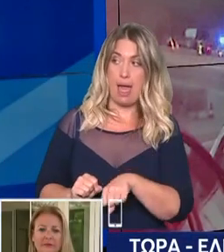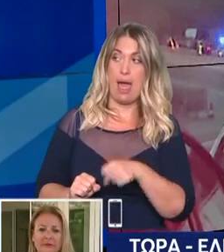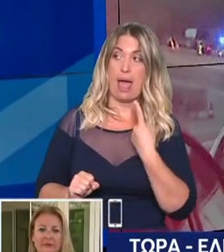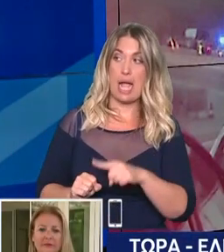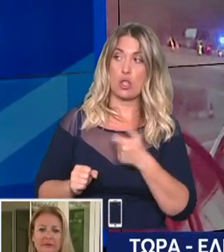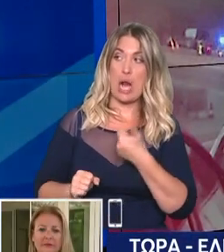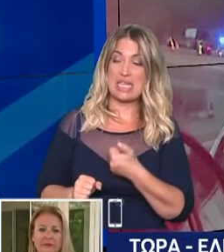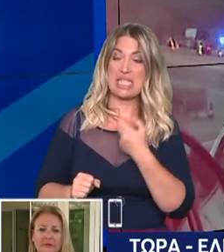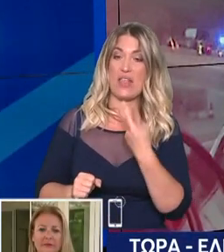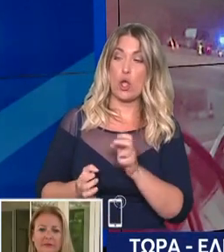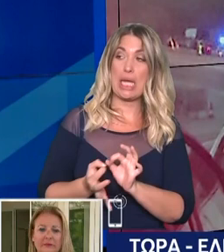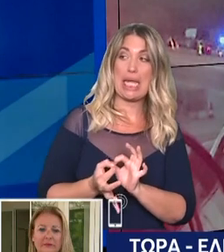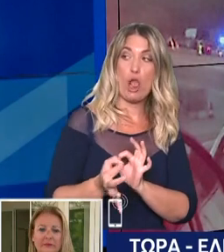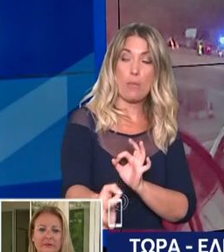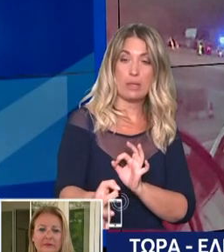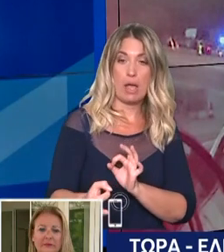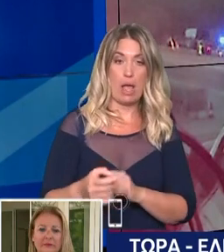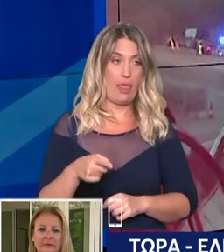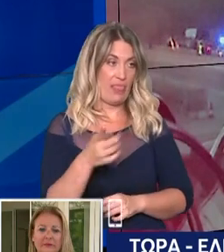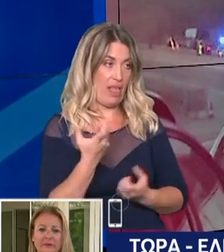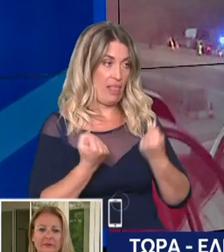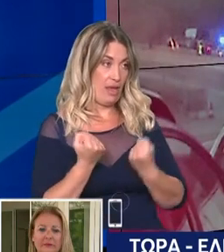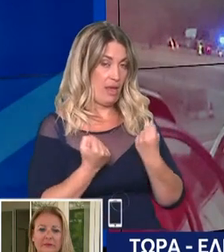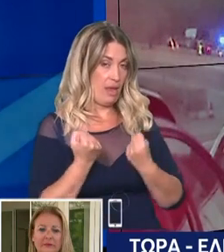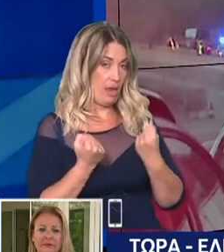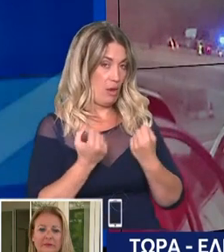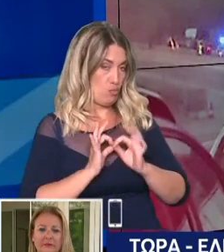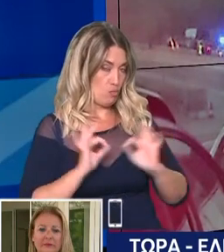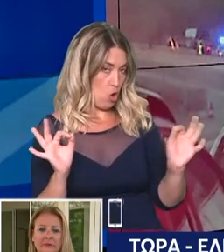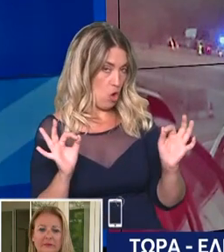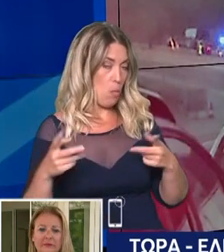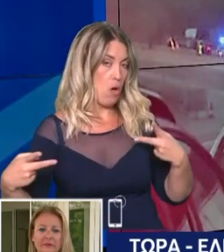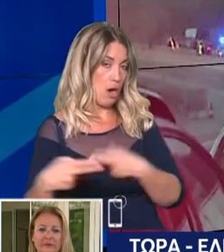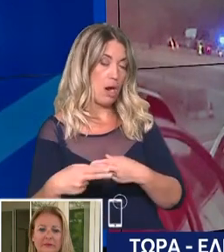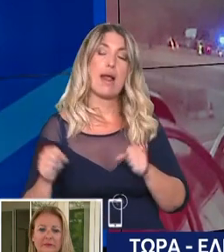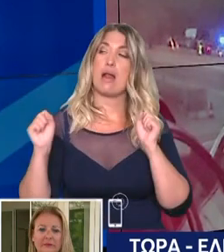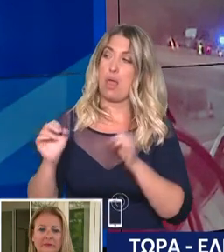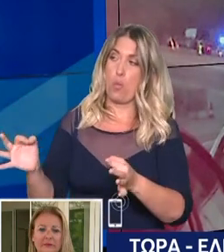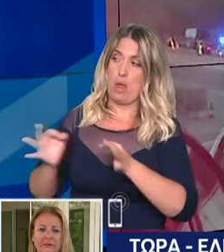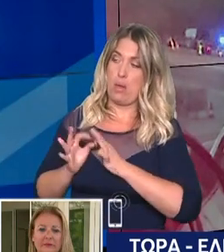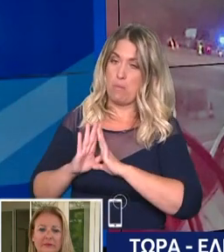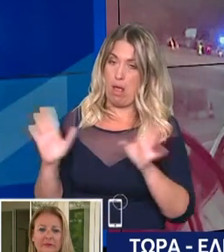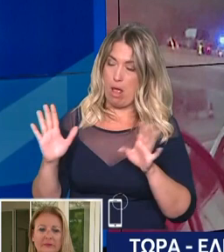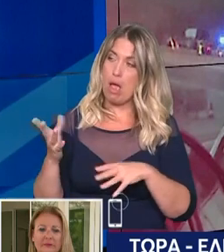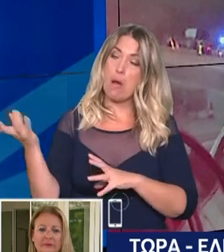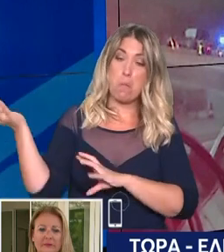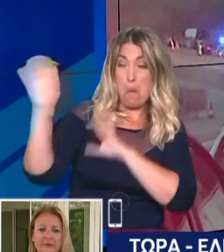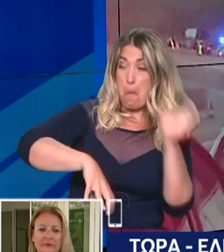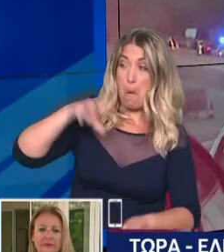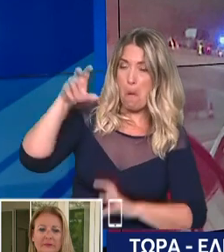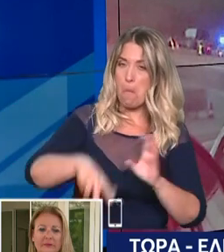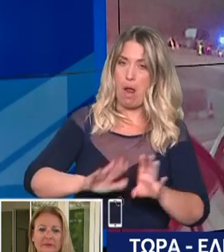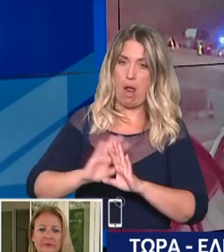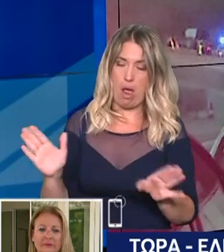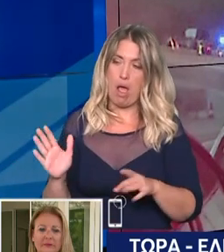Και δεν είναι εγκλωβισμένη η οδηγία, αλλά έχει κλείσει ο δρόμος. Οι πρώτες πληροφορίες, ναι, έχει σπεύσει η τροχέα αυτοκινητοδρόμων. Γίνεται